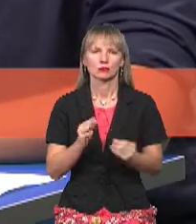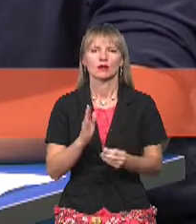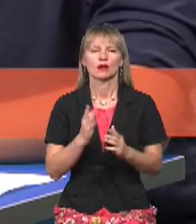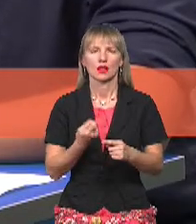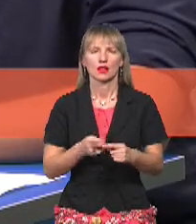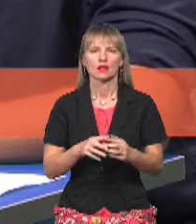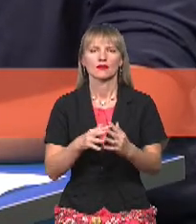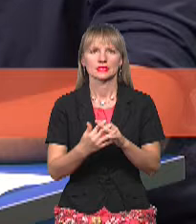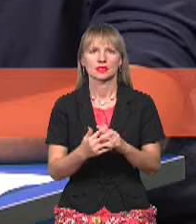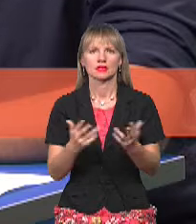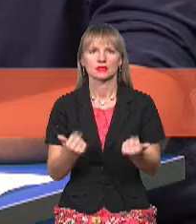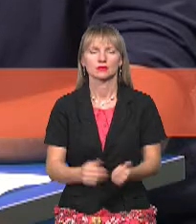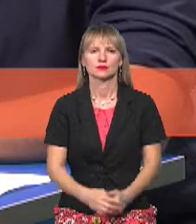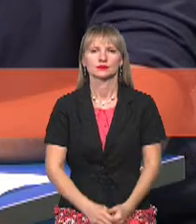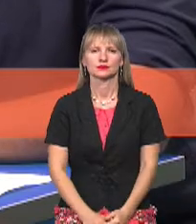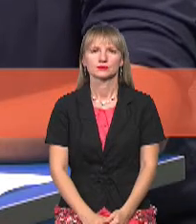Так.